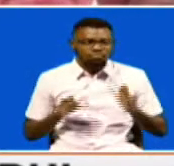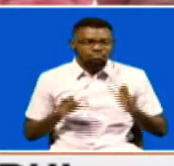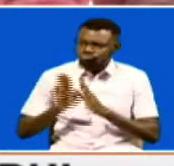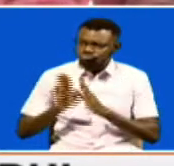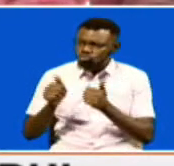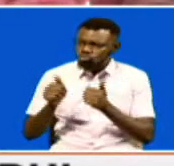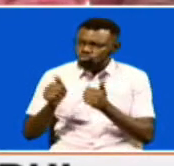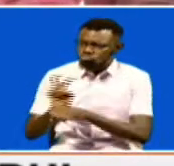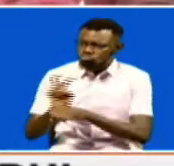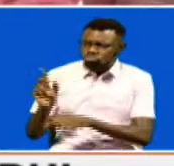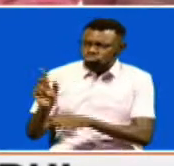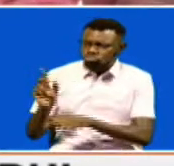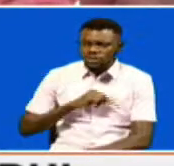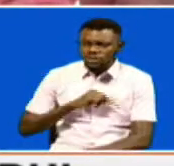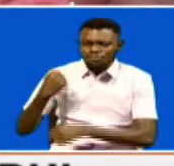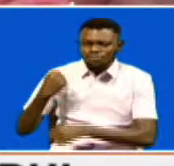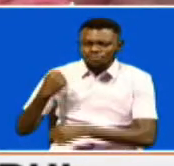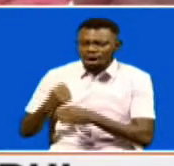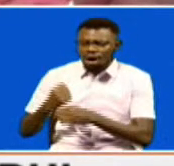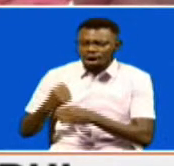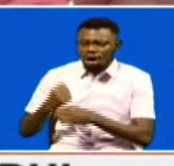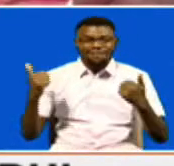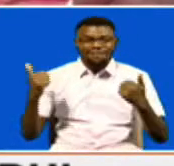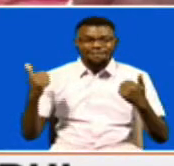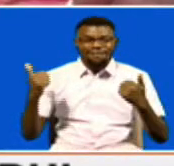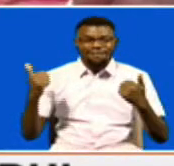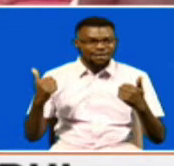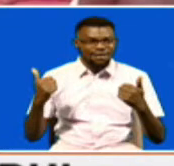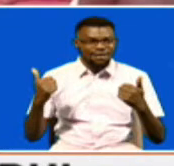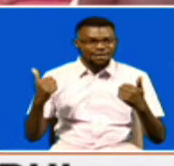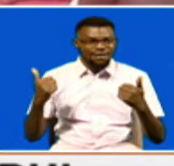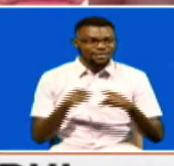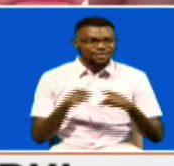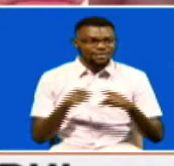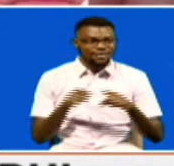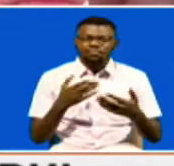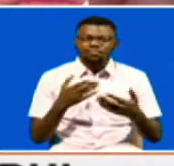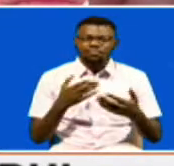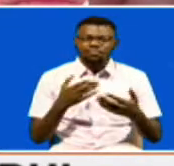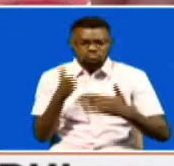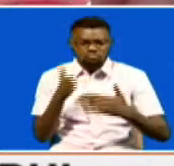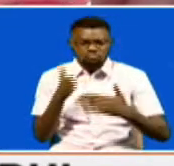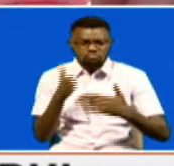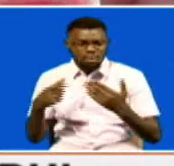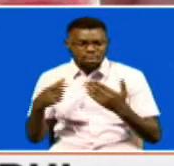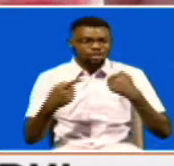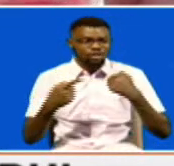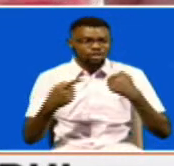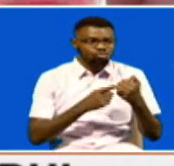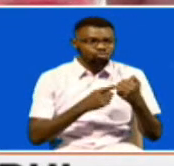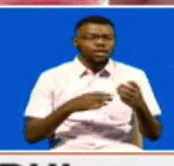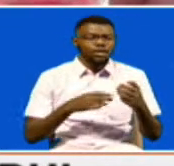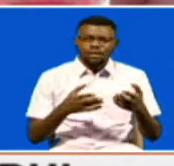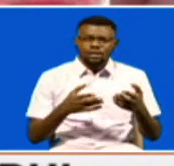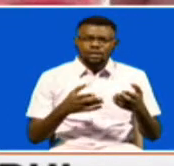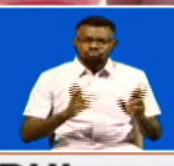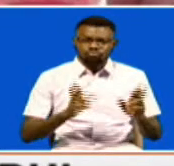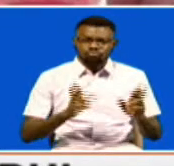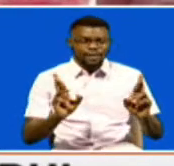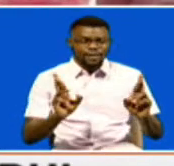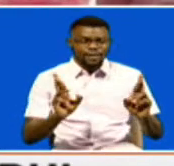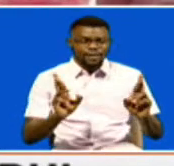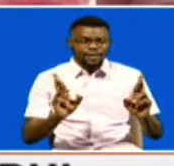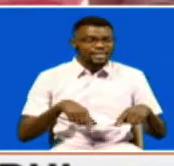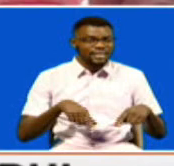doing and they have a COD date of end of June, but they are ahead of time. We think they should be able to